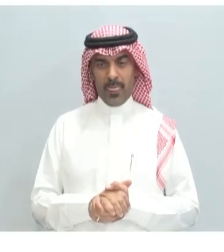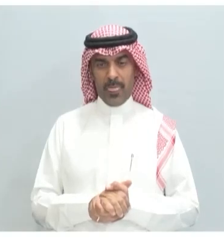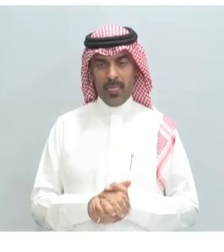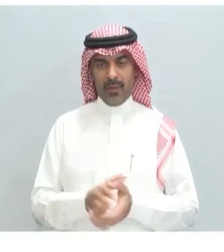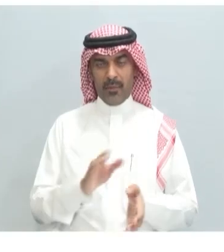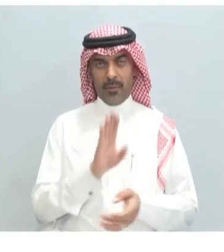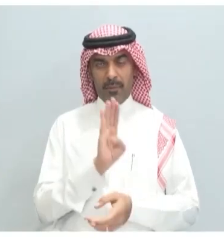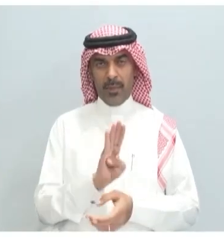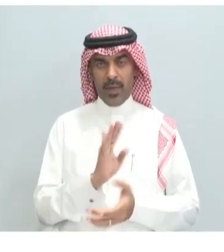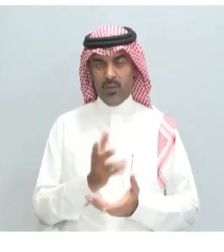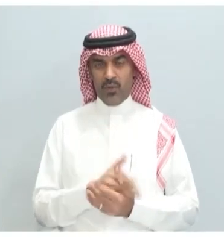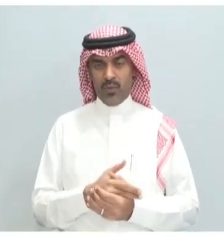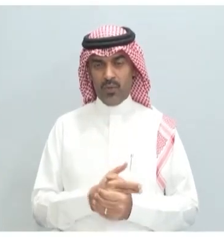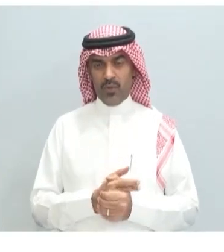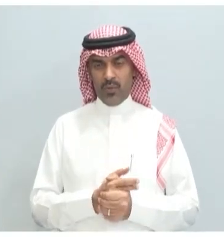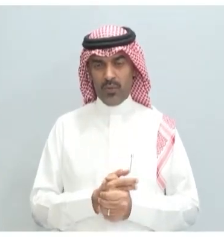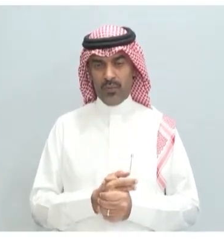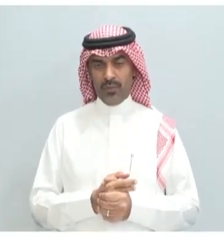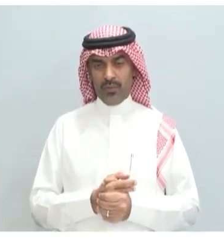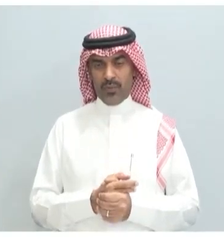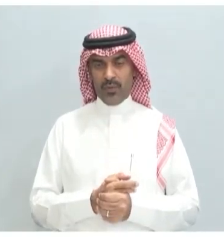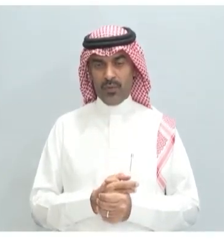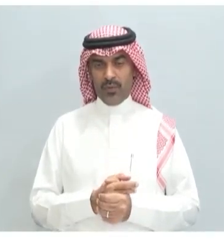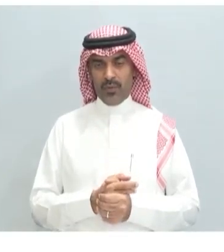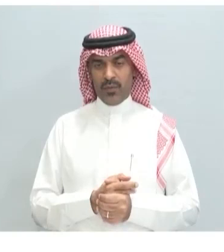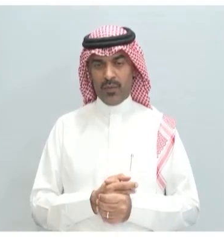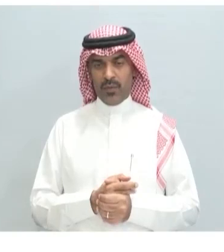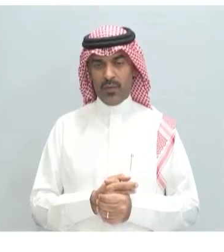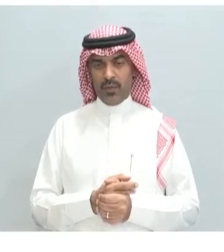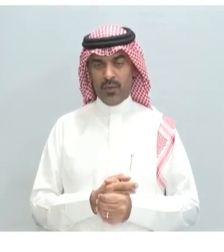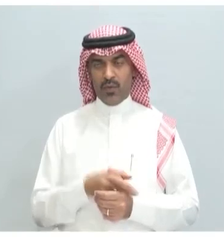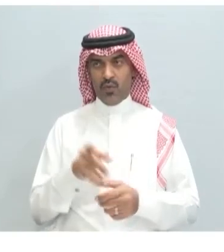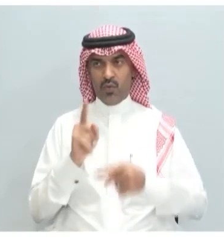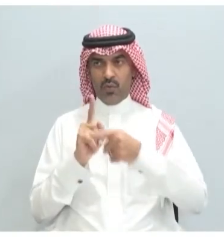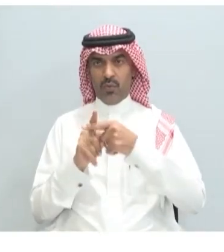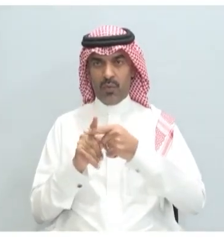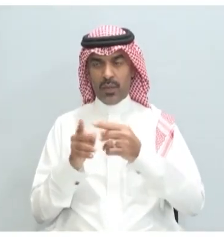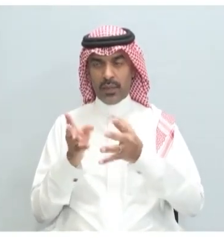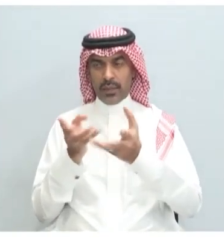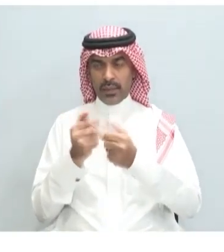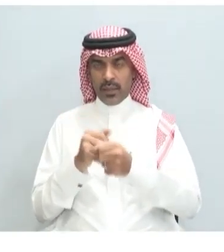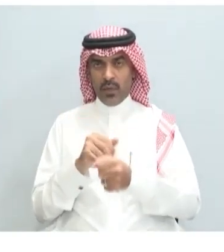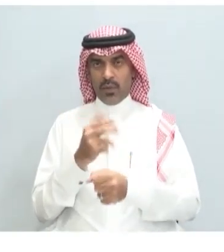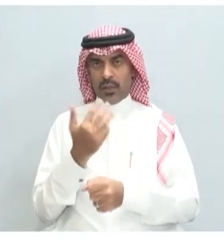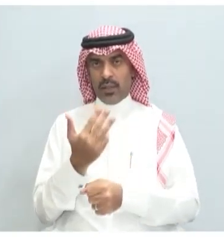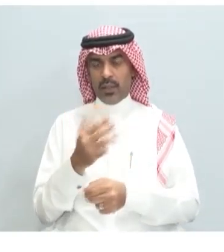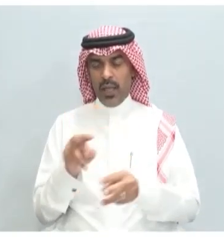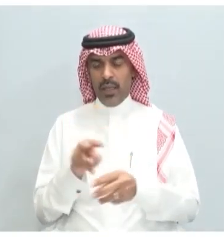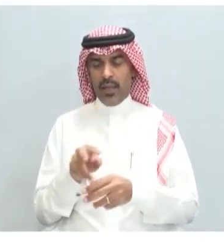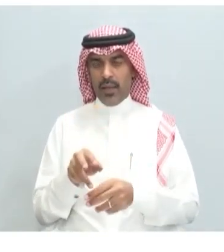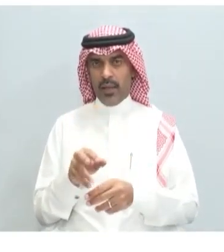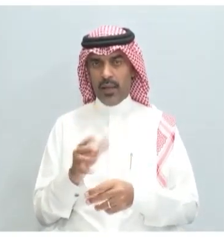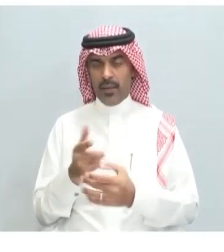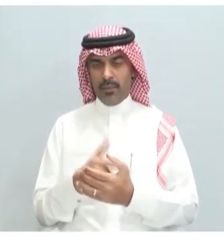ب اللي يكون المجموع فيها تس قلنا هذه فيها اربعه عناصر فيها اربعه عناصر